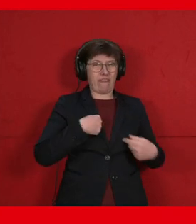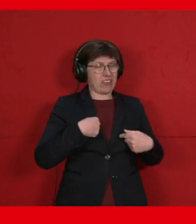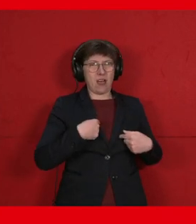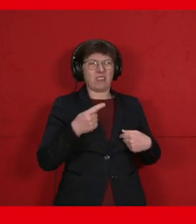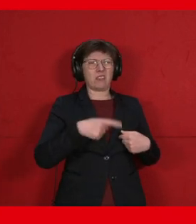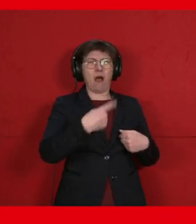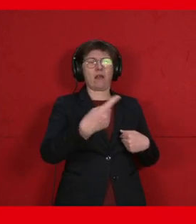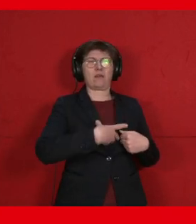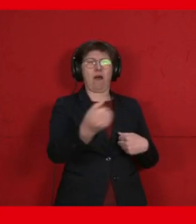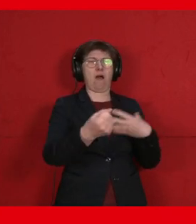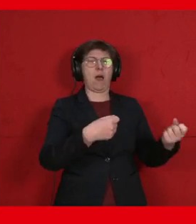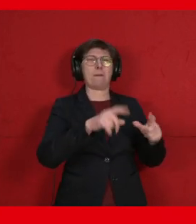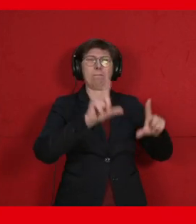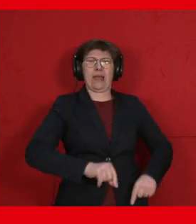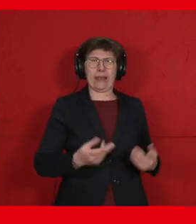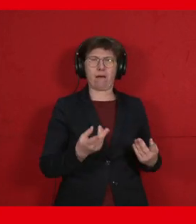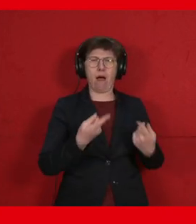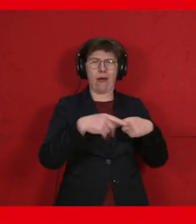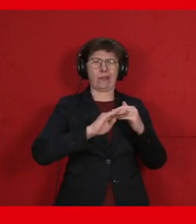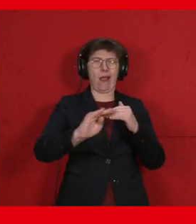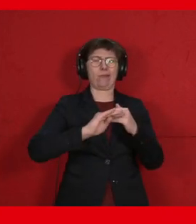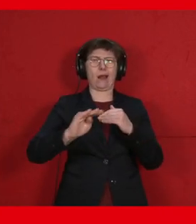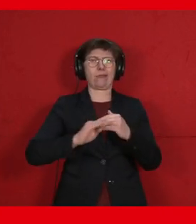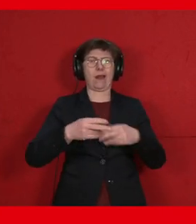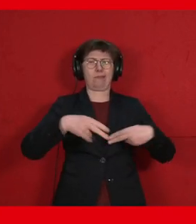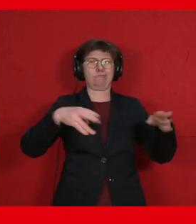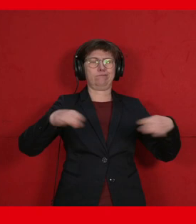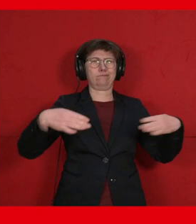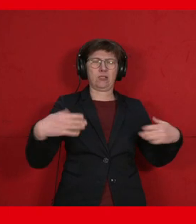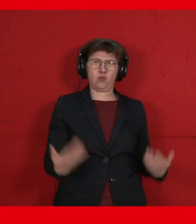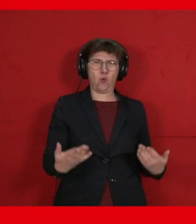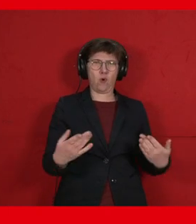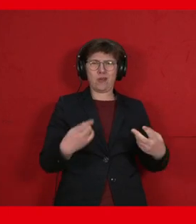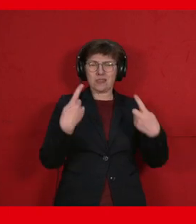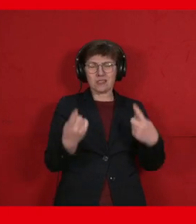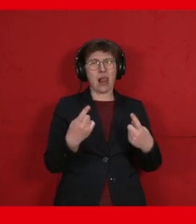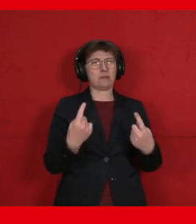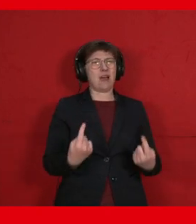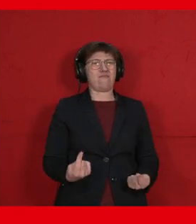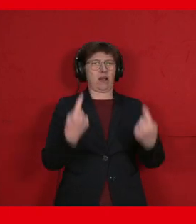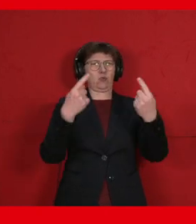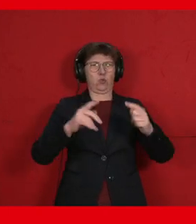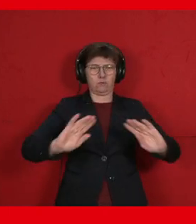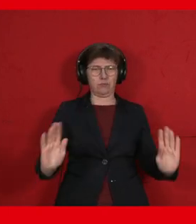nicht anderweitig dann billiger an andere Länder gehen, die damit ihr Wachstum